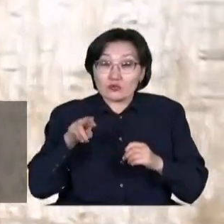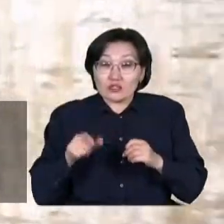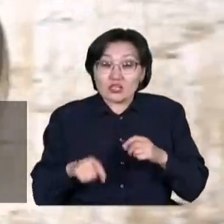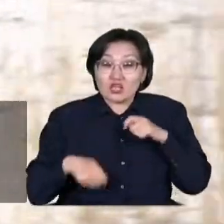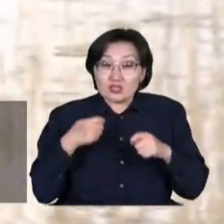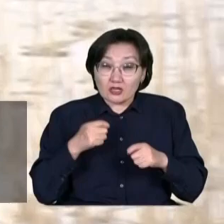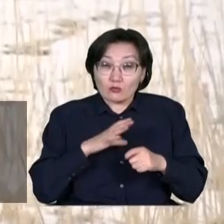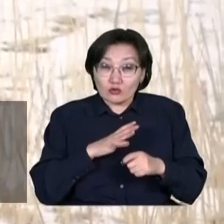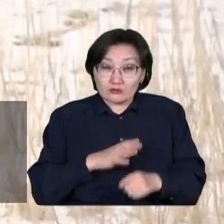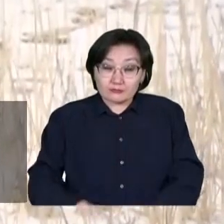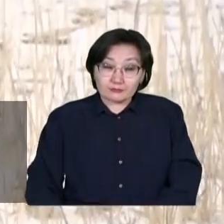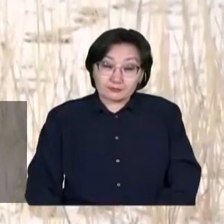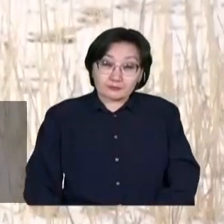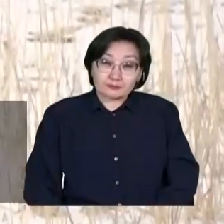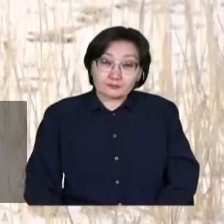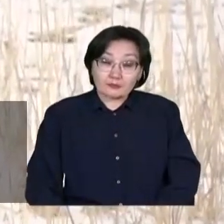шығын келтірген.